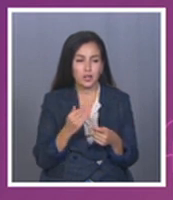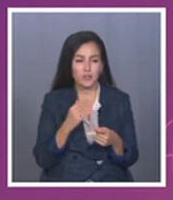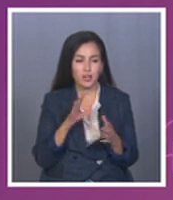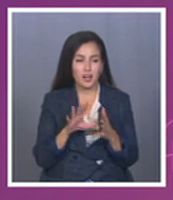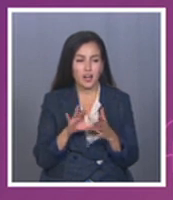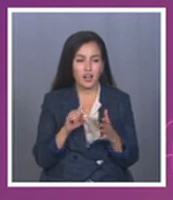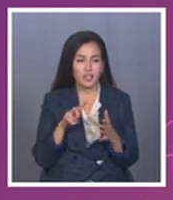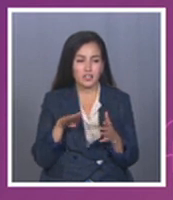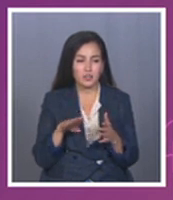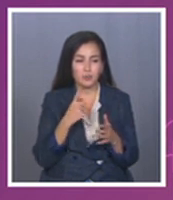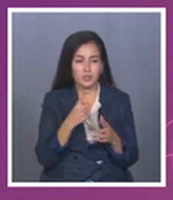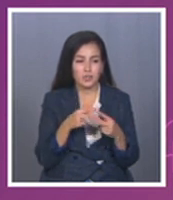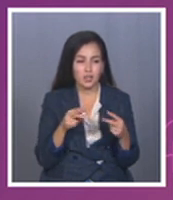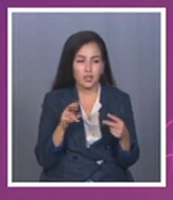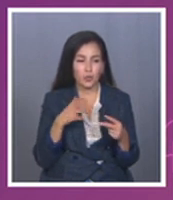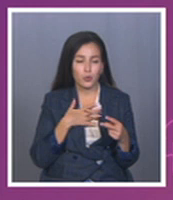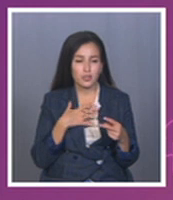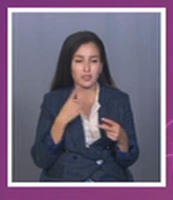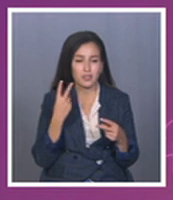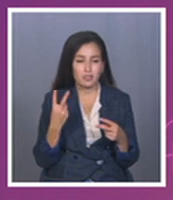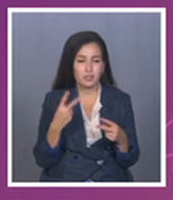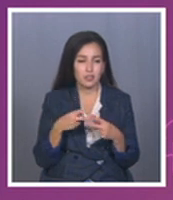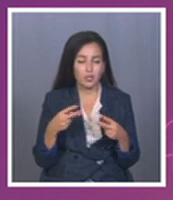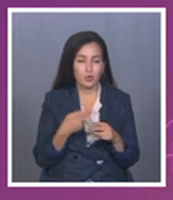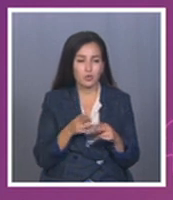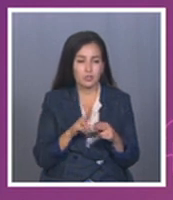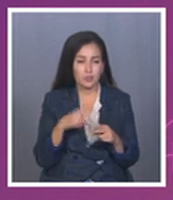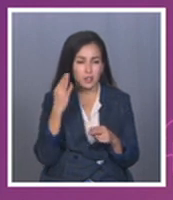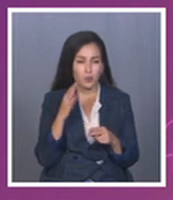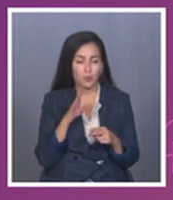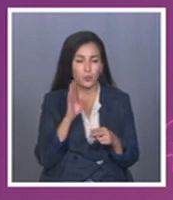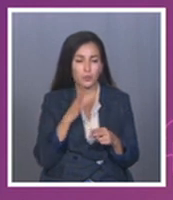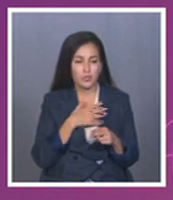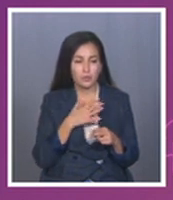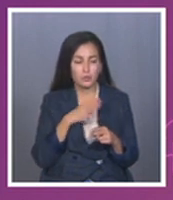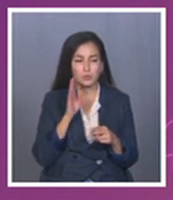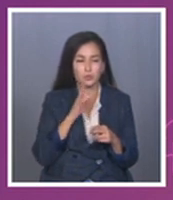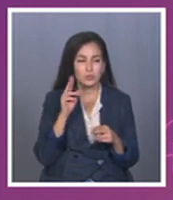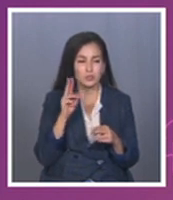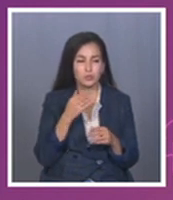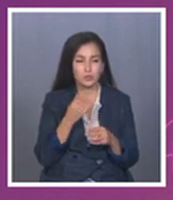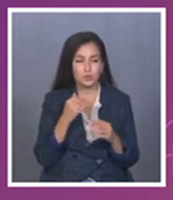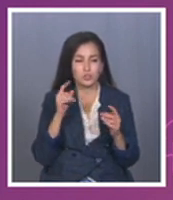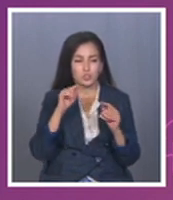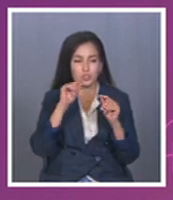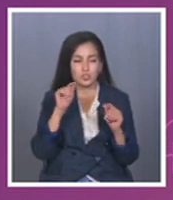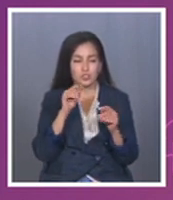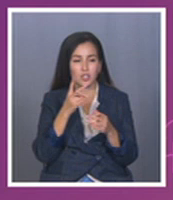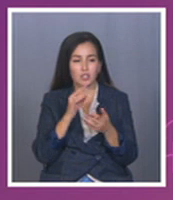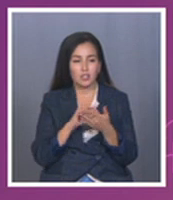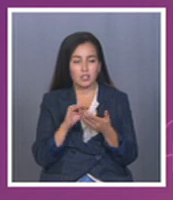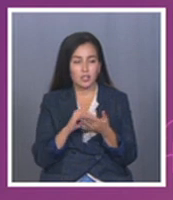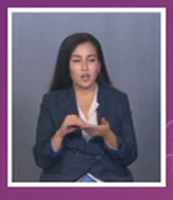тең, ал оттектің валенттілігі 2-ге тең. Осы мәндерді оттек пен сутек таңбаларының жоғарғы жағына жазамыз. Содан